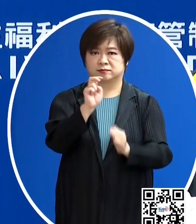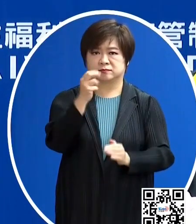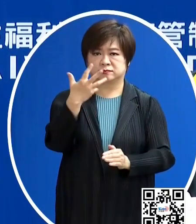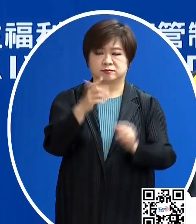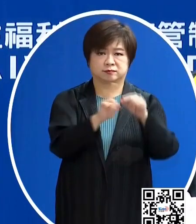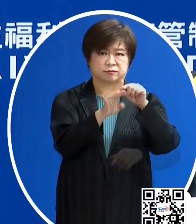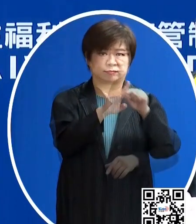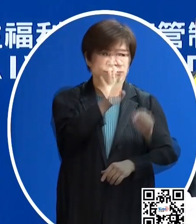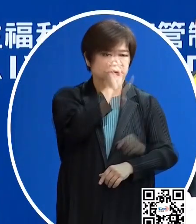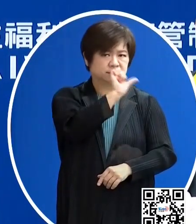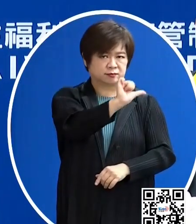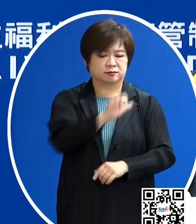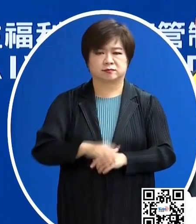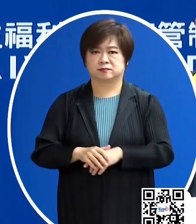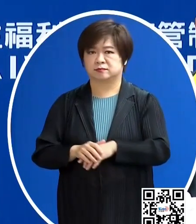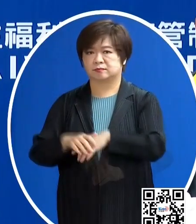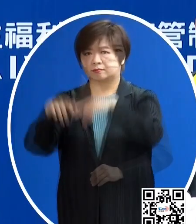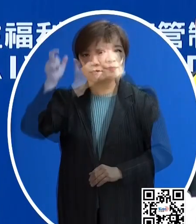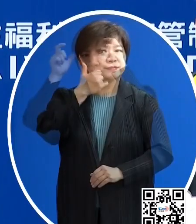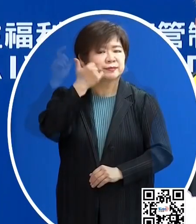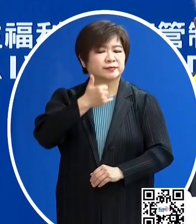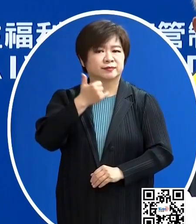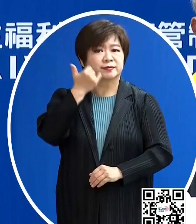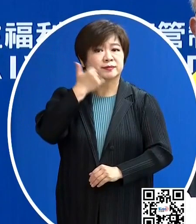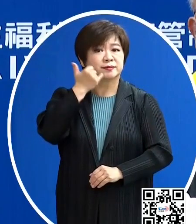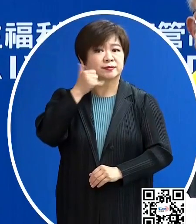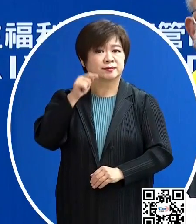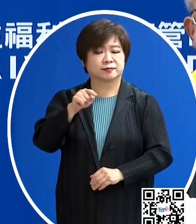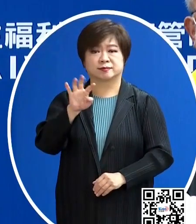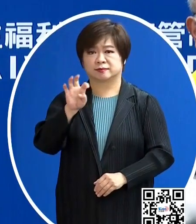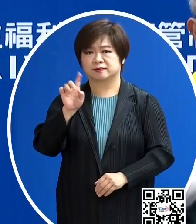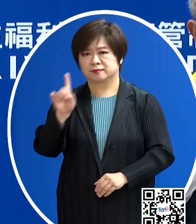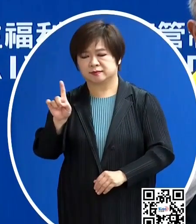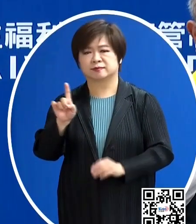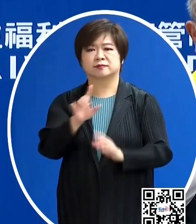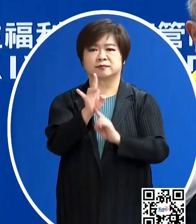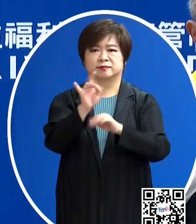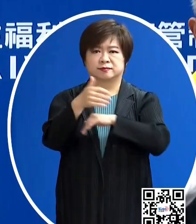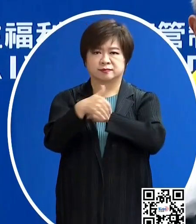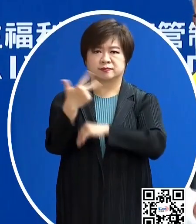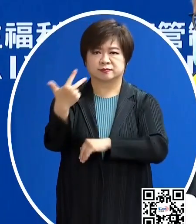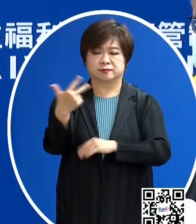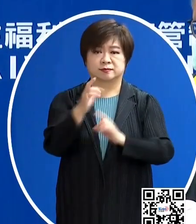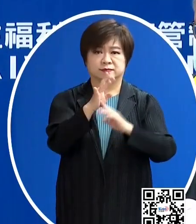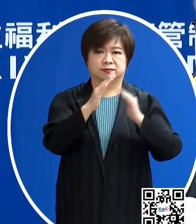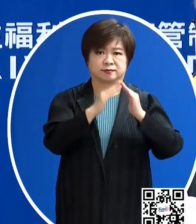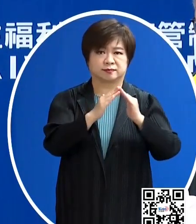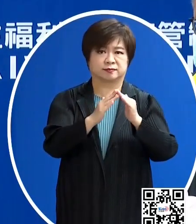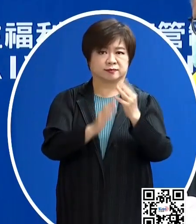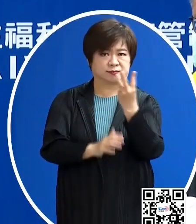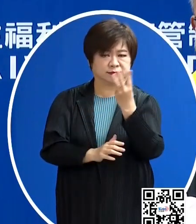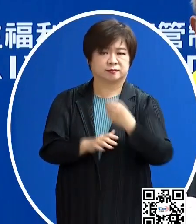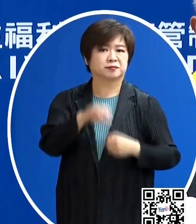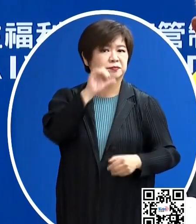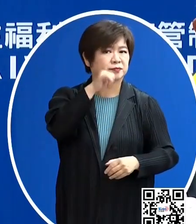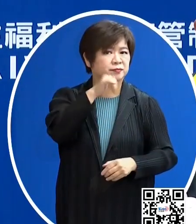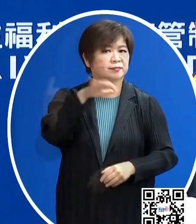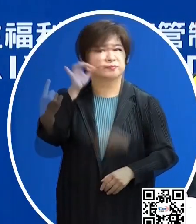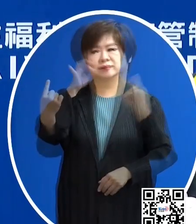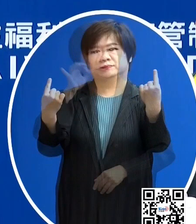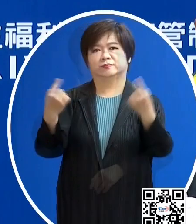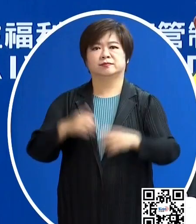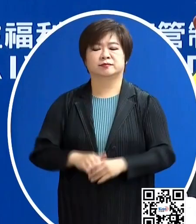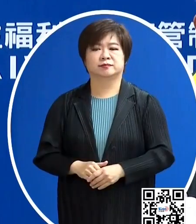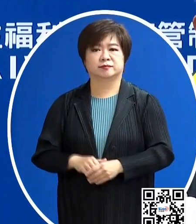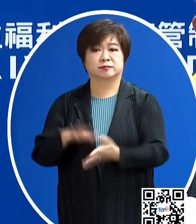台中4例，台南5例，高雄59例，基隆市41例，新竹县7例，新竹市3例，苗栗彰化